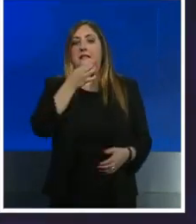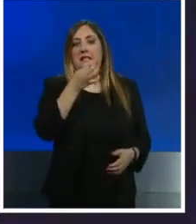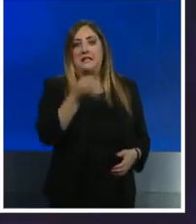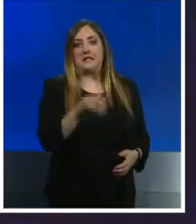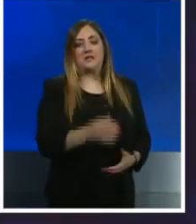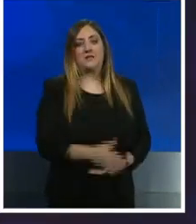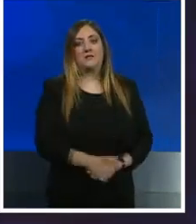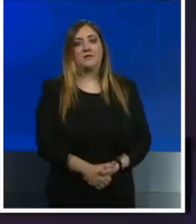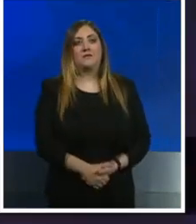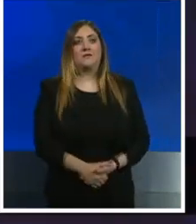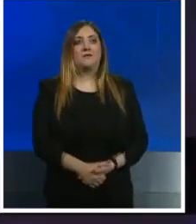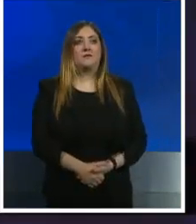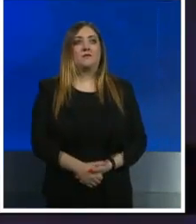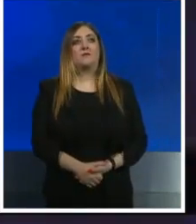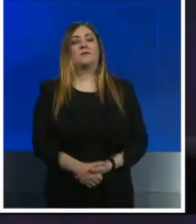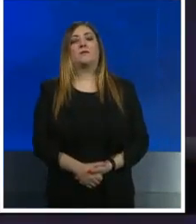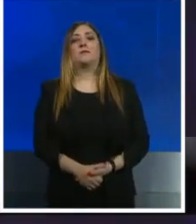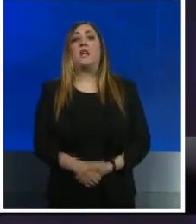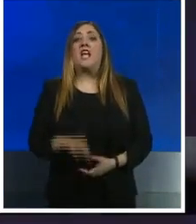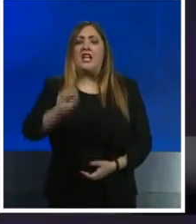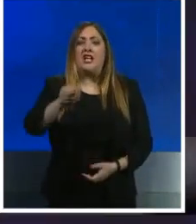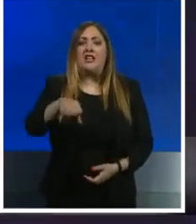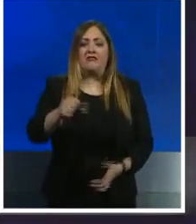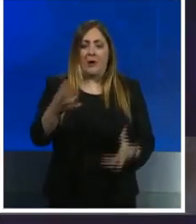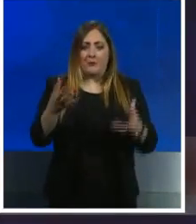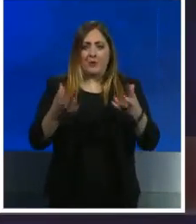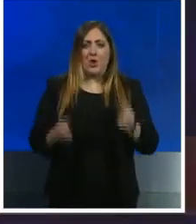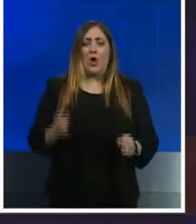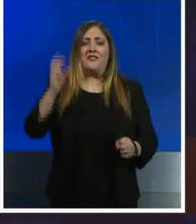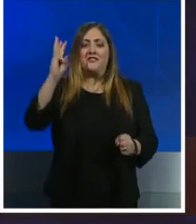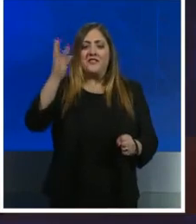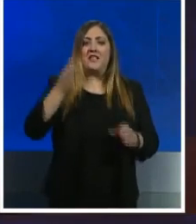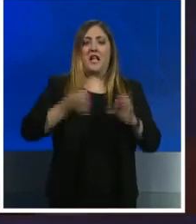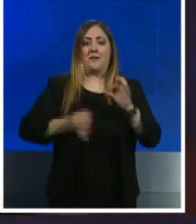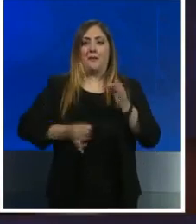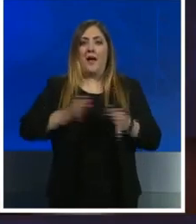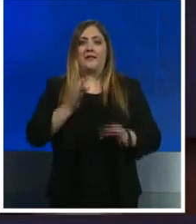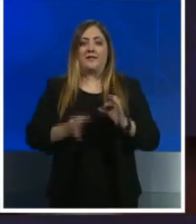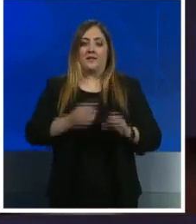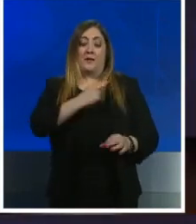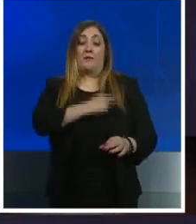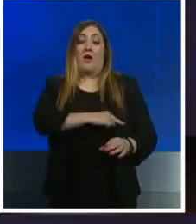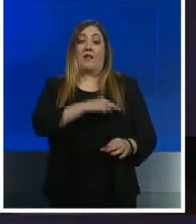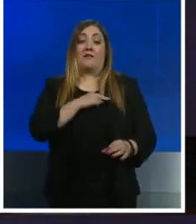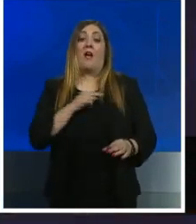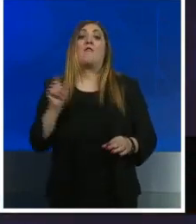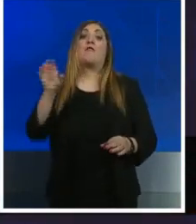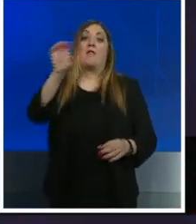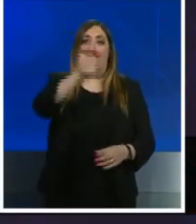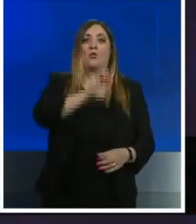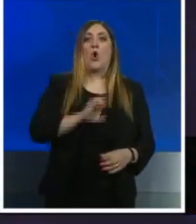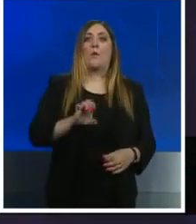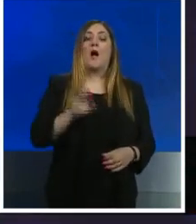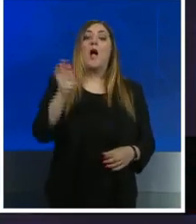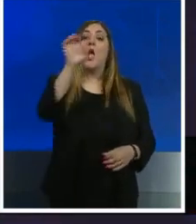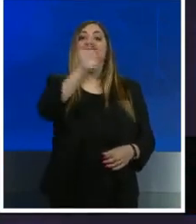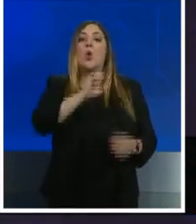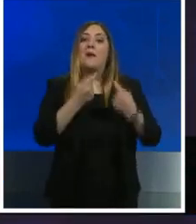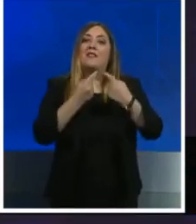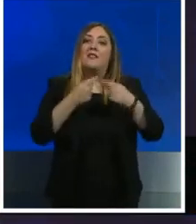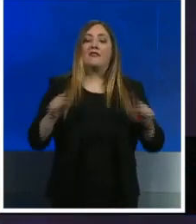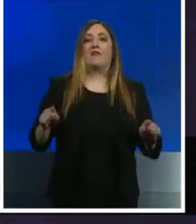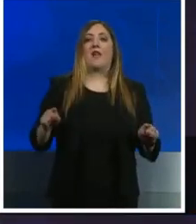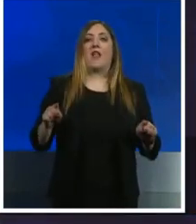U żgur li hemm bżonn tat-tielet partit Malti fl-Ewropa. Ewropa differenti